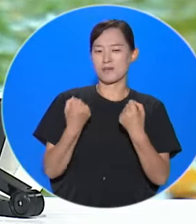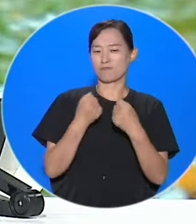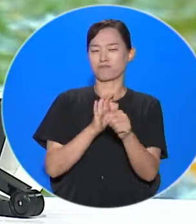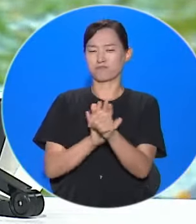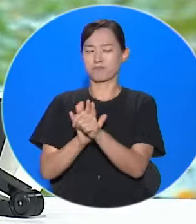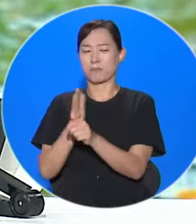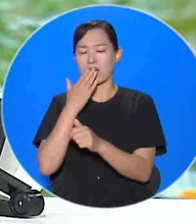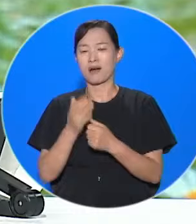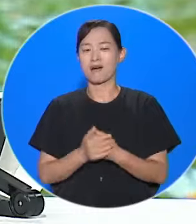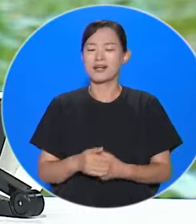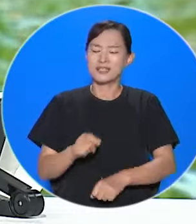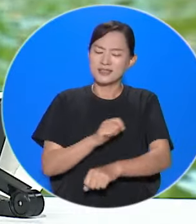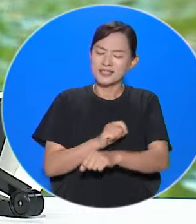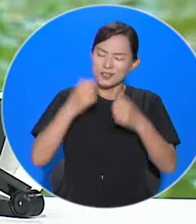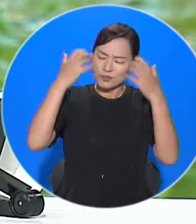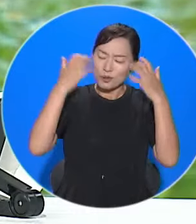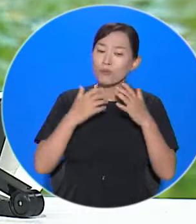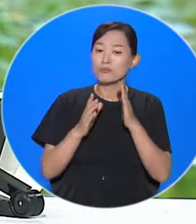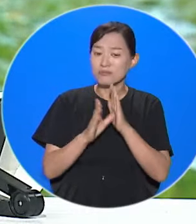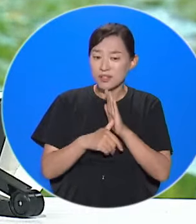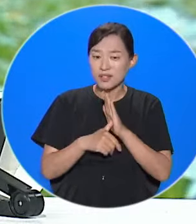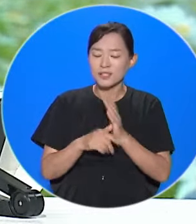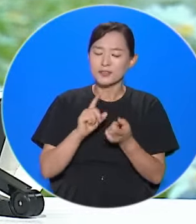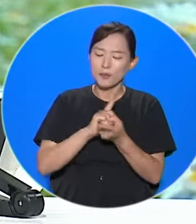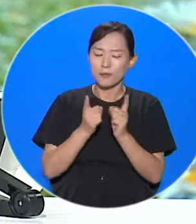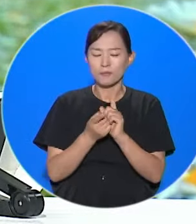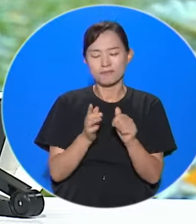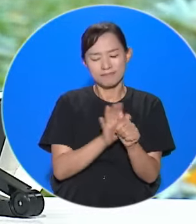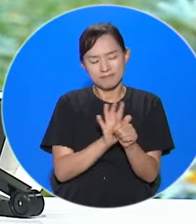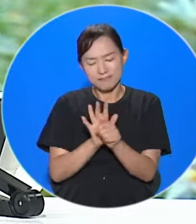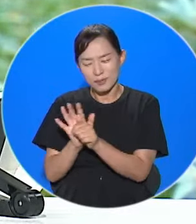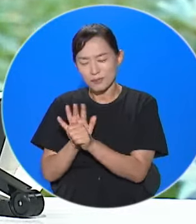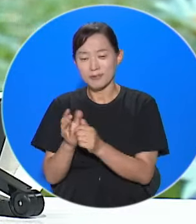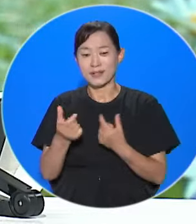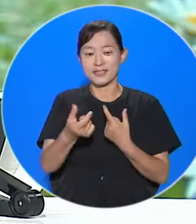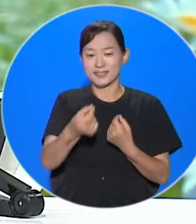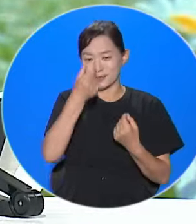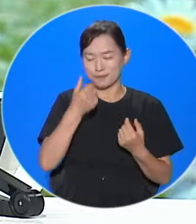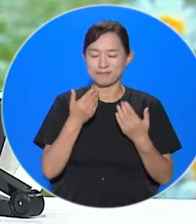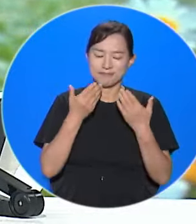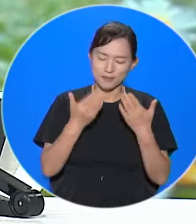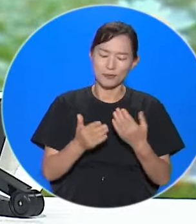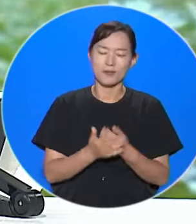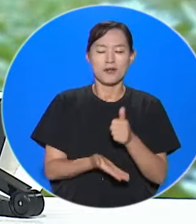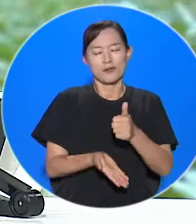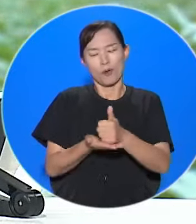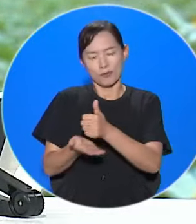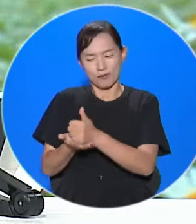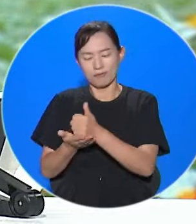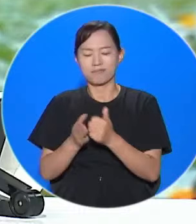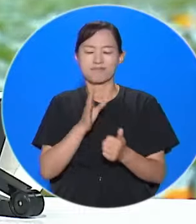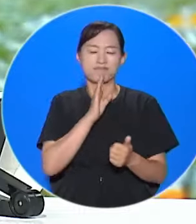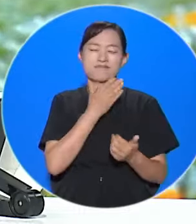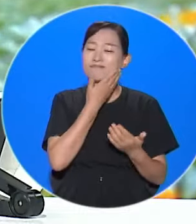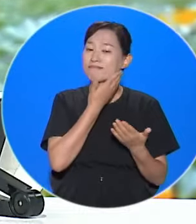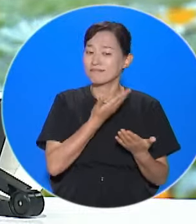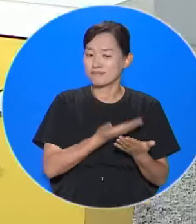됩니다. 특히 무더운 여름철에는 서로를 돌보고 함께 기도하며 격려하는 것이